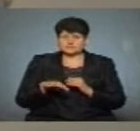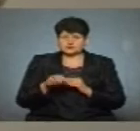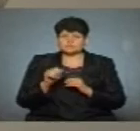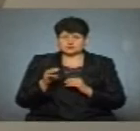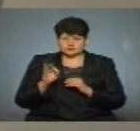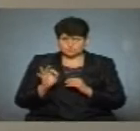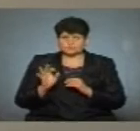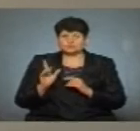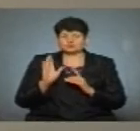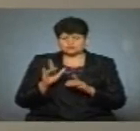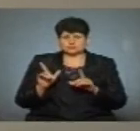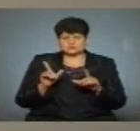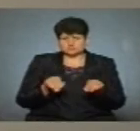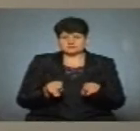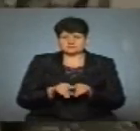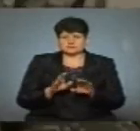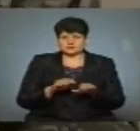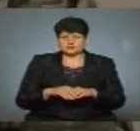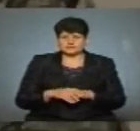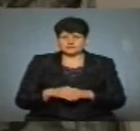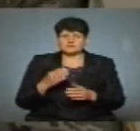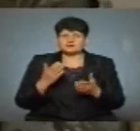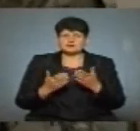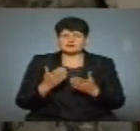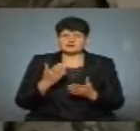буде виїжджати так само. Якщо